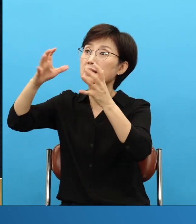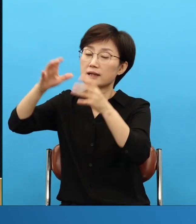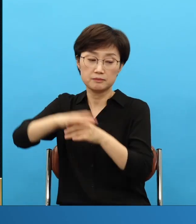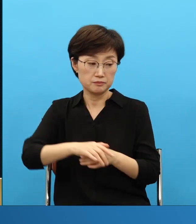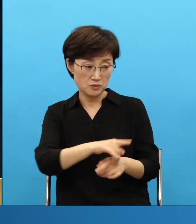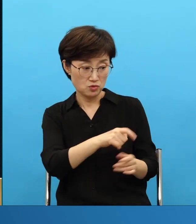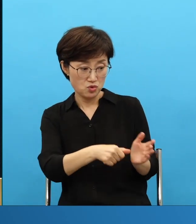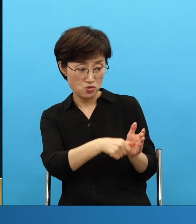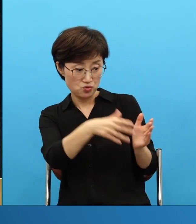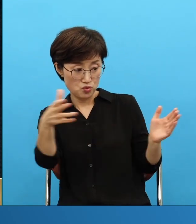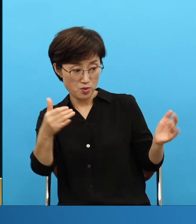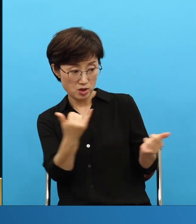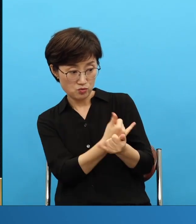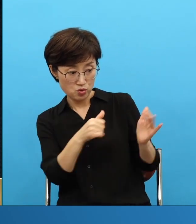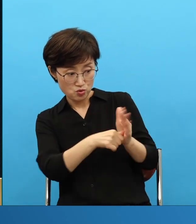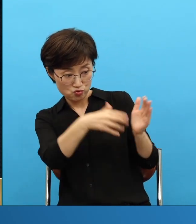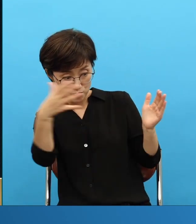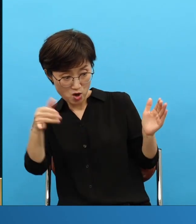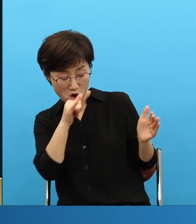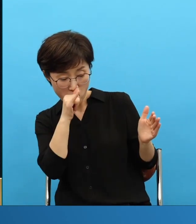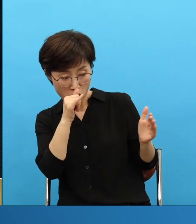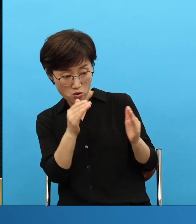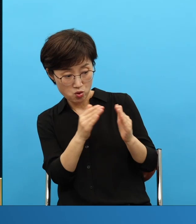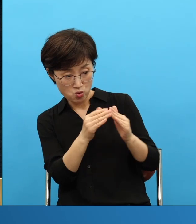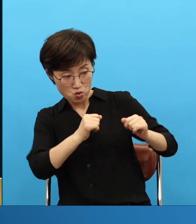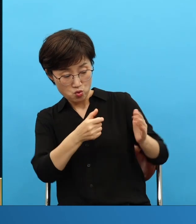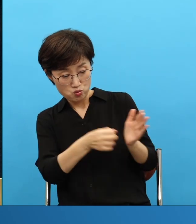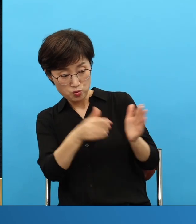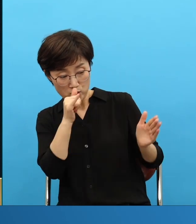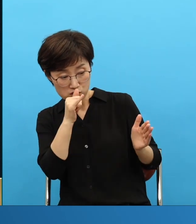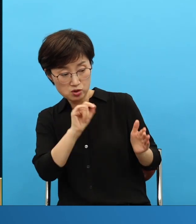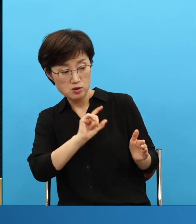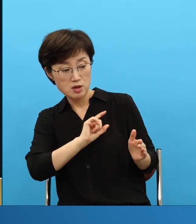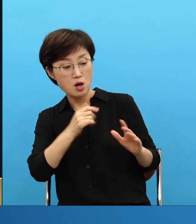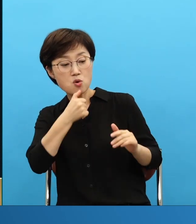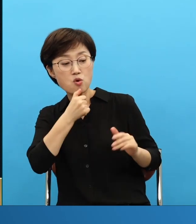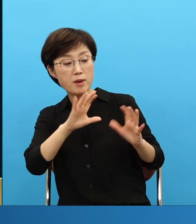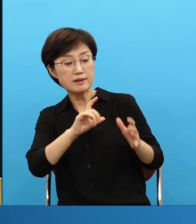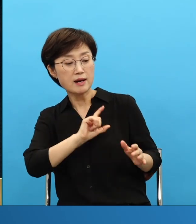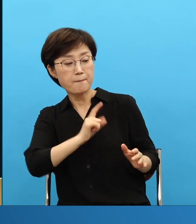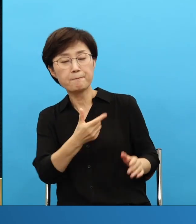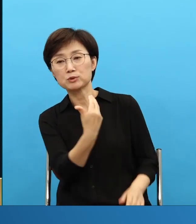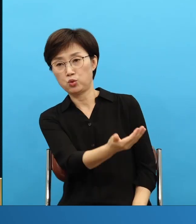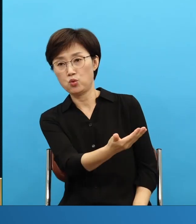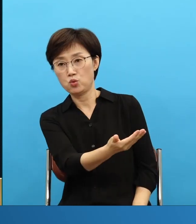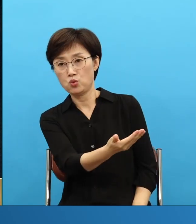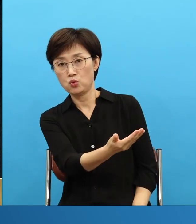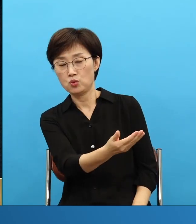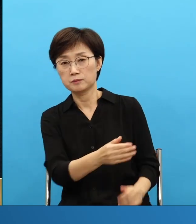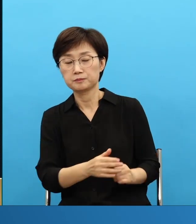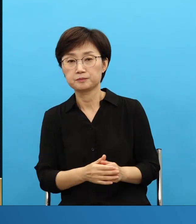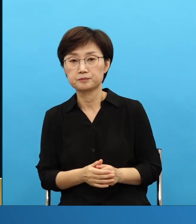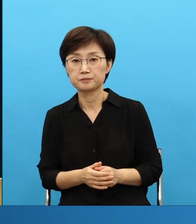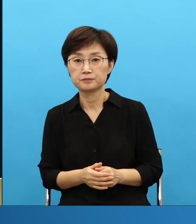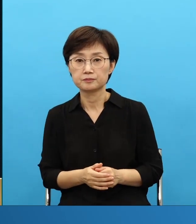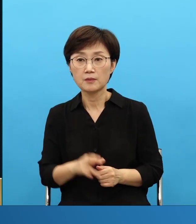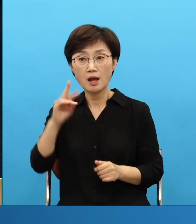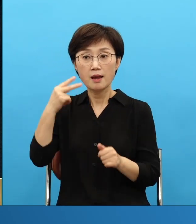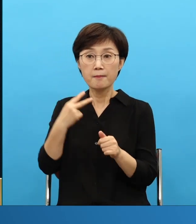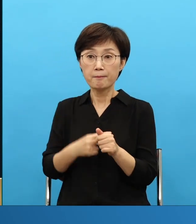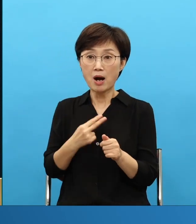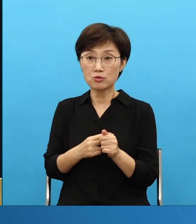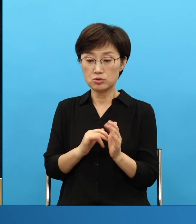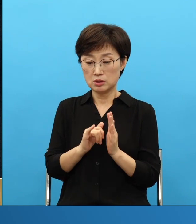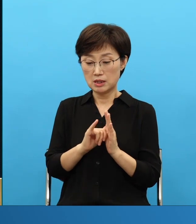줬어요. This was an era in which Rome was conquering the entire world, and so whenever there were very prosperous or prominent households, they gave them citizenship. 바울